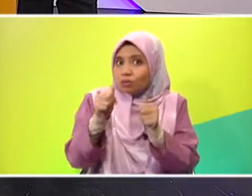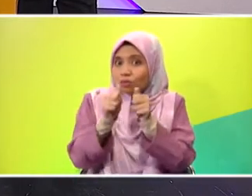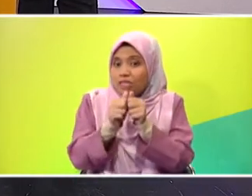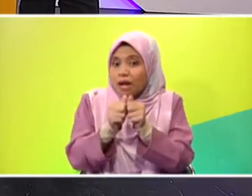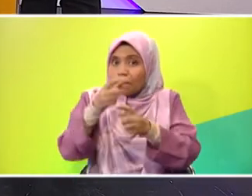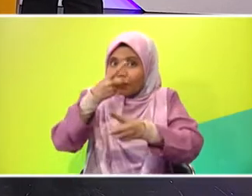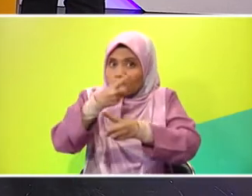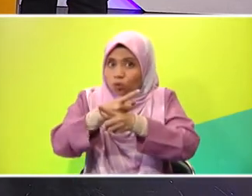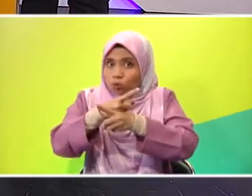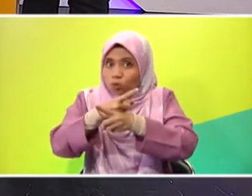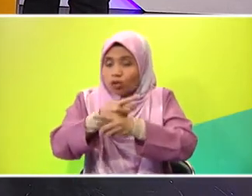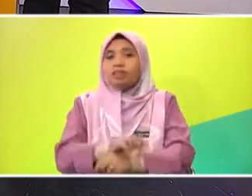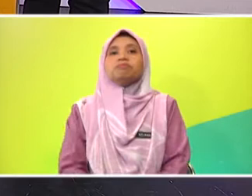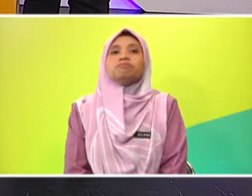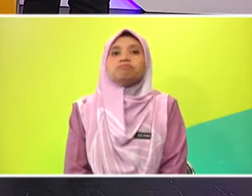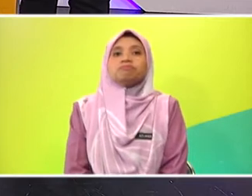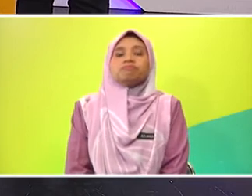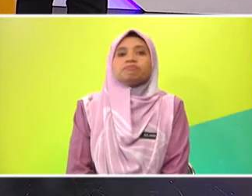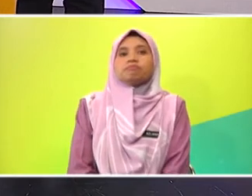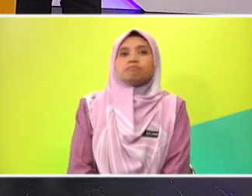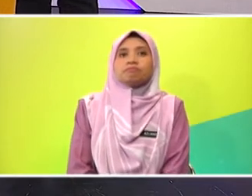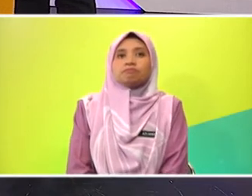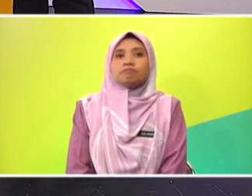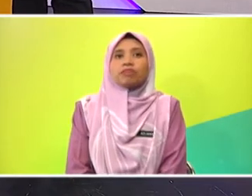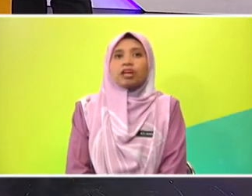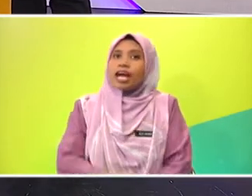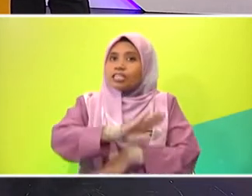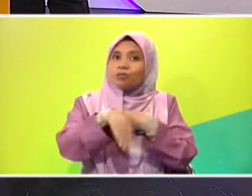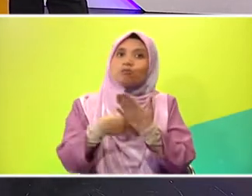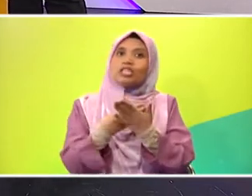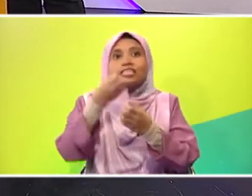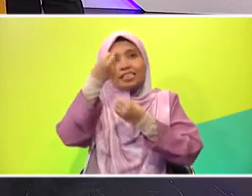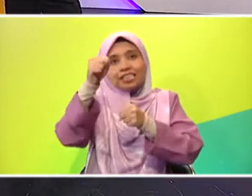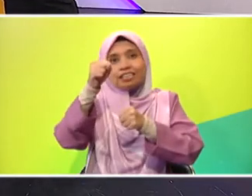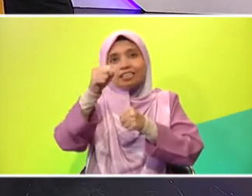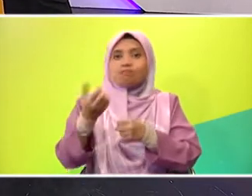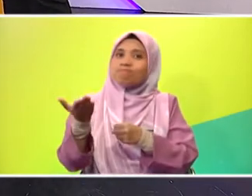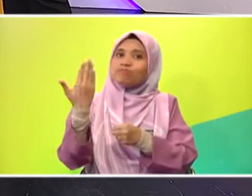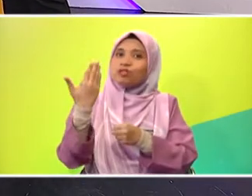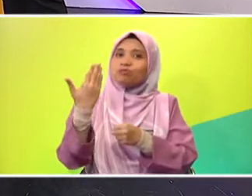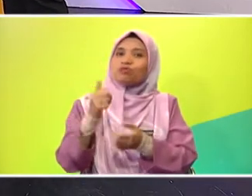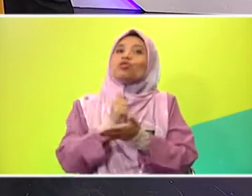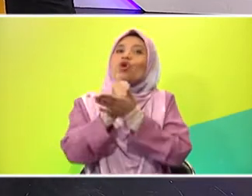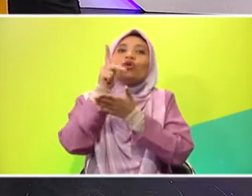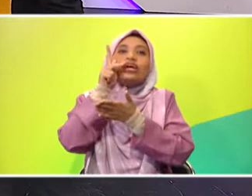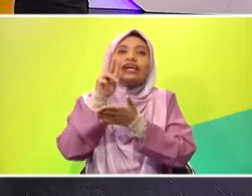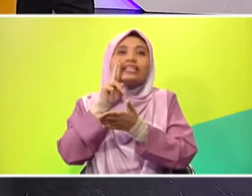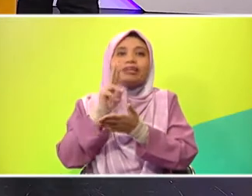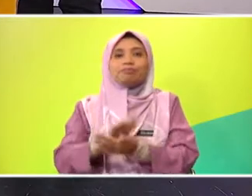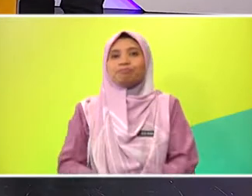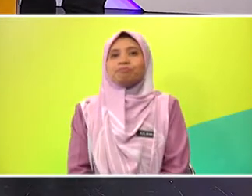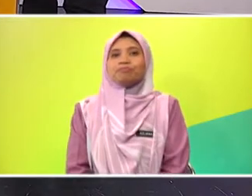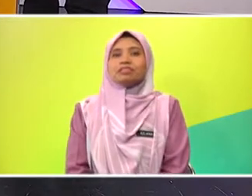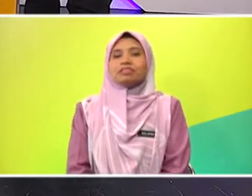tepat sudah bersedia kaidah sangat Mesir yang mudah meledak bersedia tak rumah tuh sumantu Karina Oke jhonsitepuu